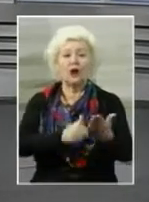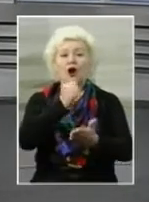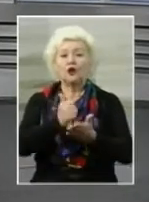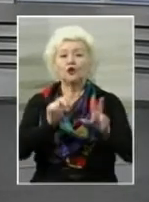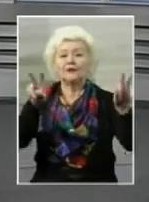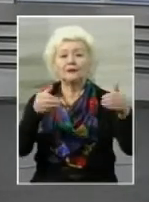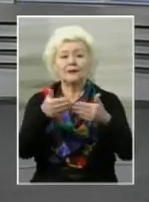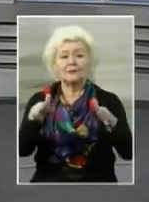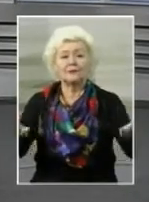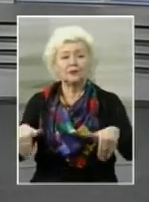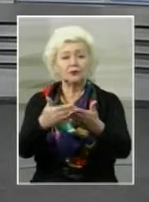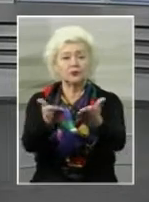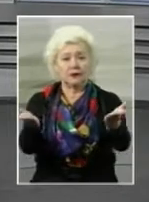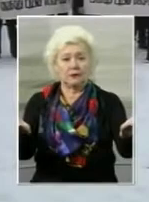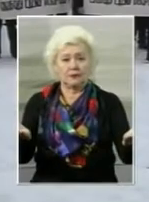теми випуску такі.